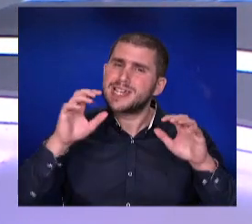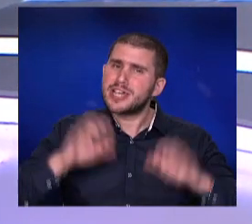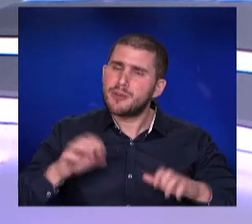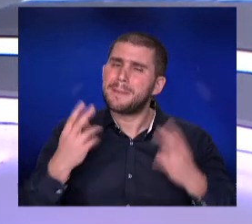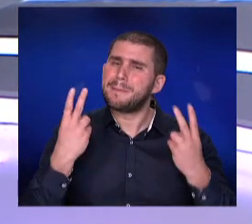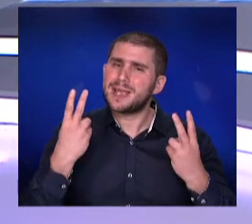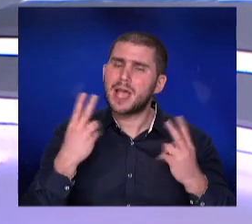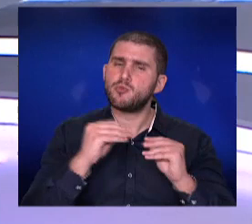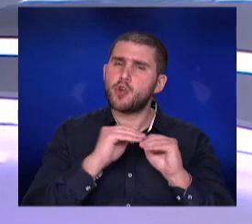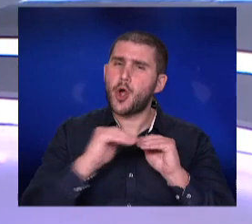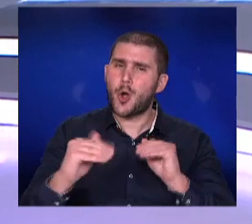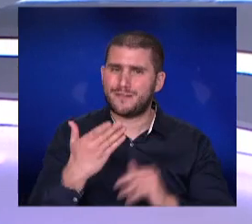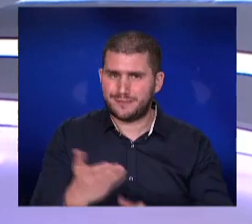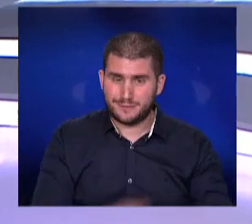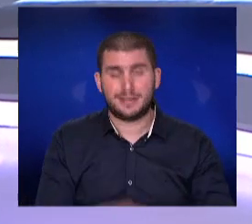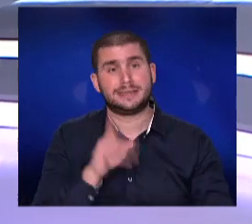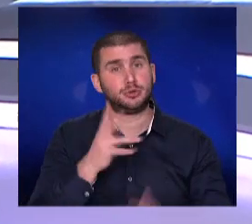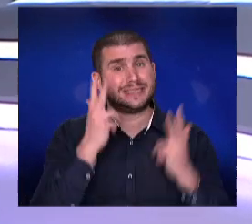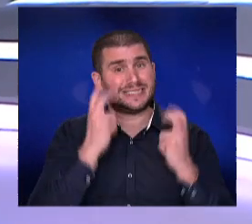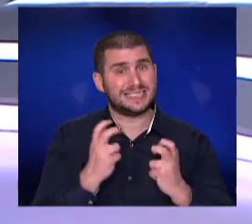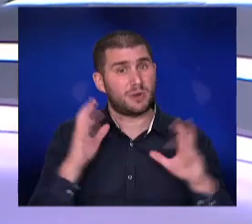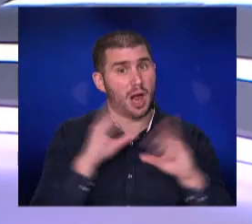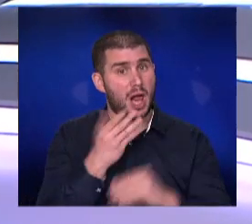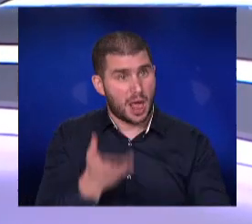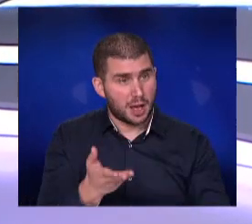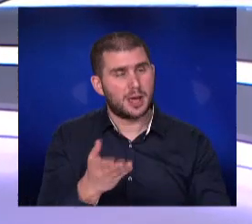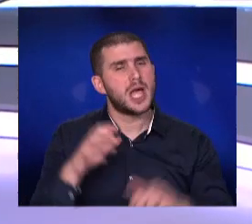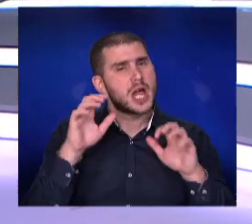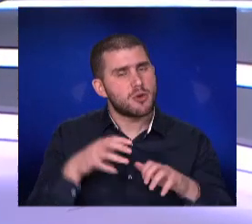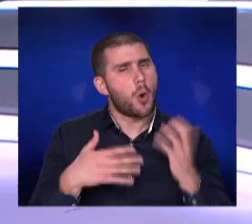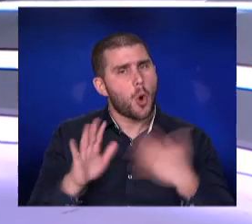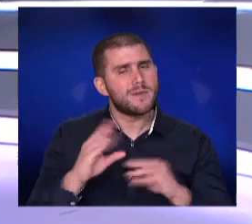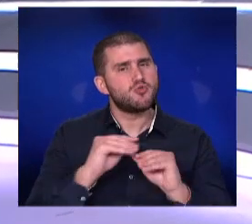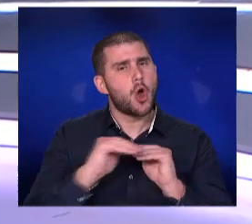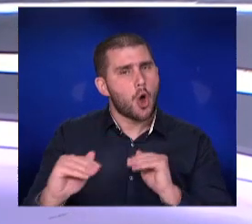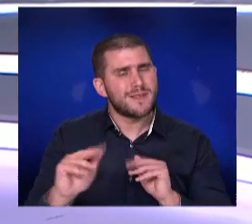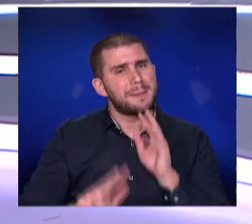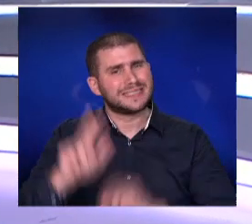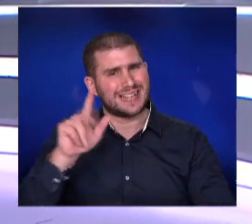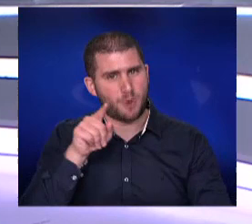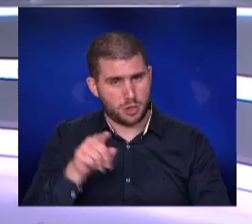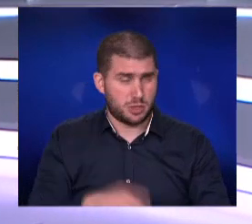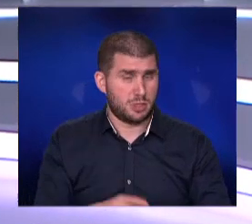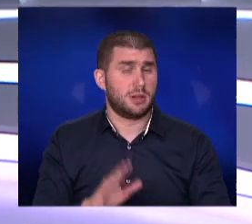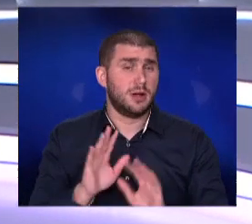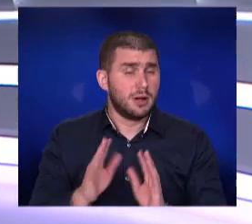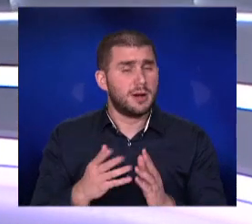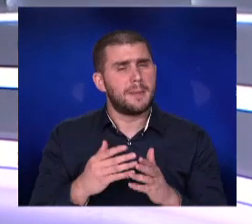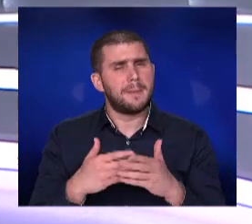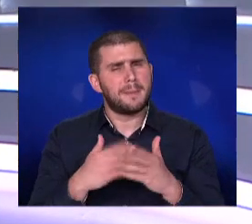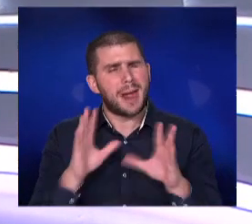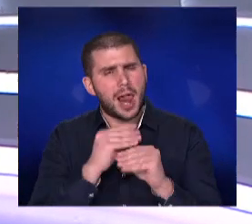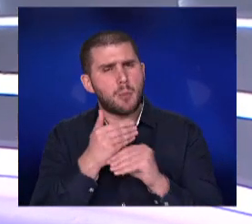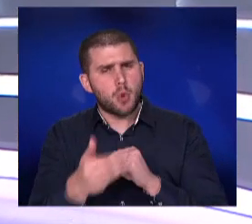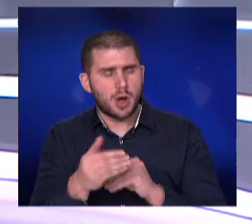בעיקר לאורך מישור החוף. זה מה שצפוי לנו הלילה הזה. אז אמרנו, הגשם בעיקר לאורך מישור החוף ובצפון, ככה לפנות בוקר, אז